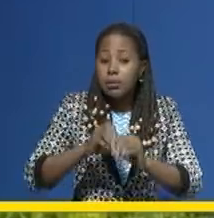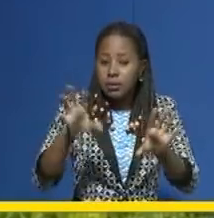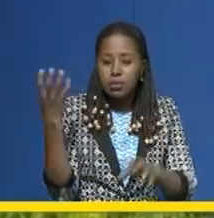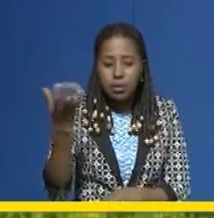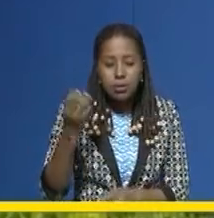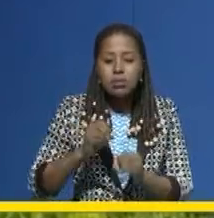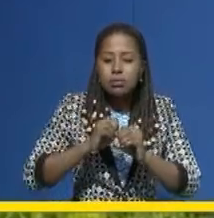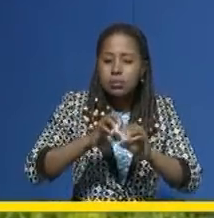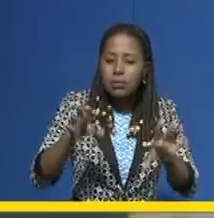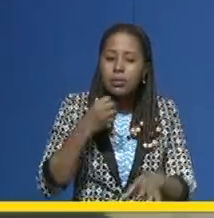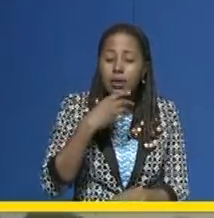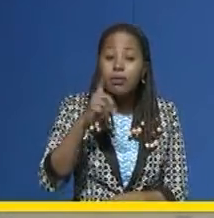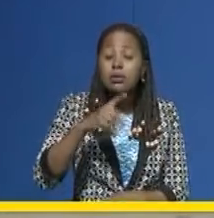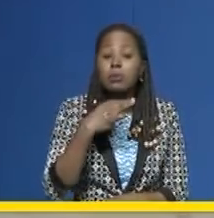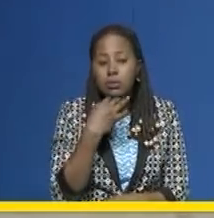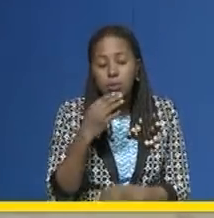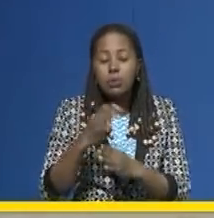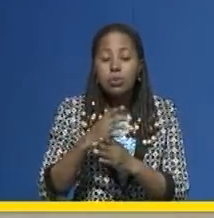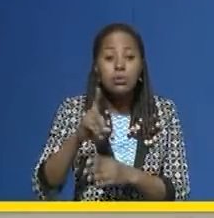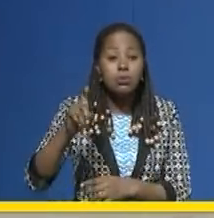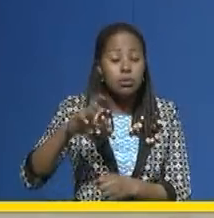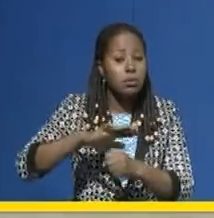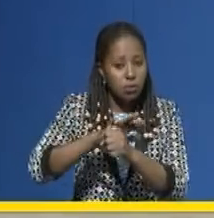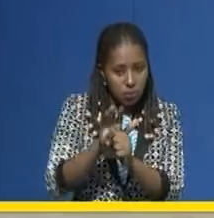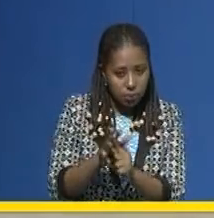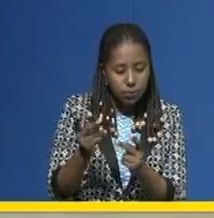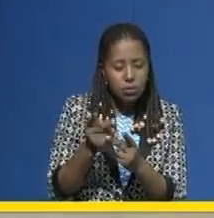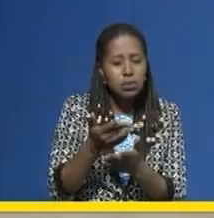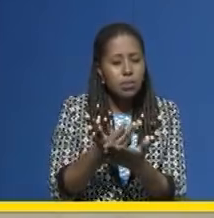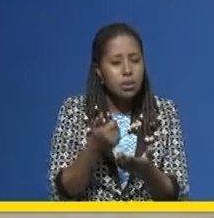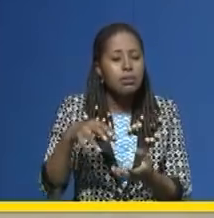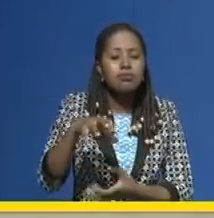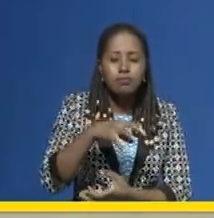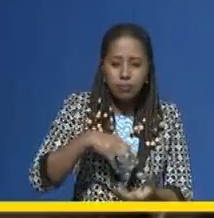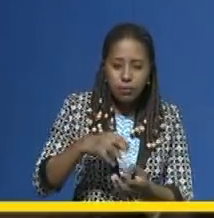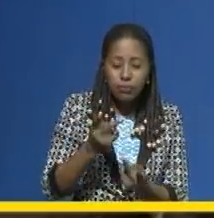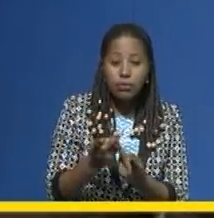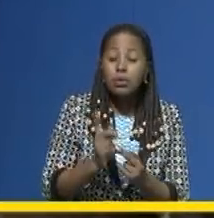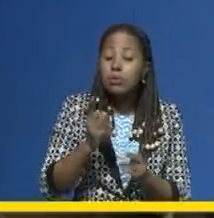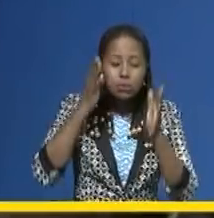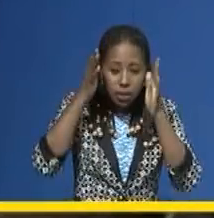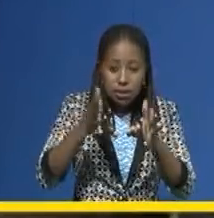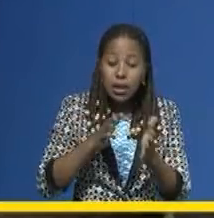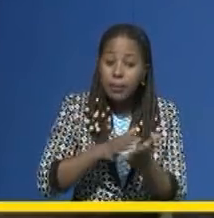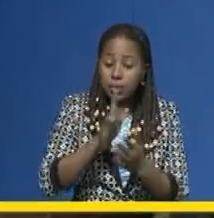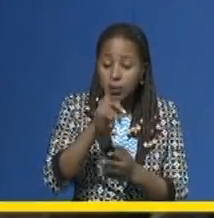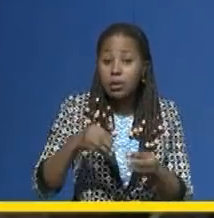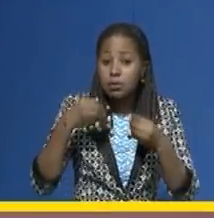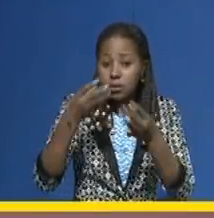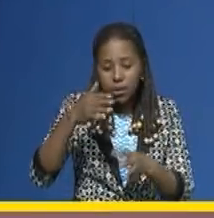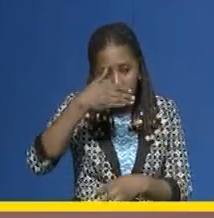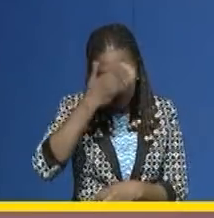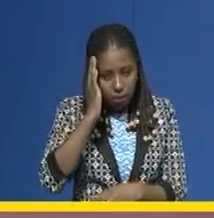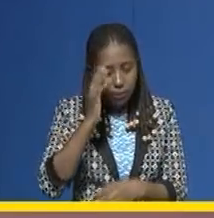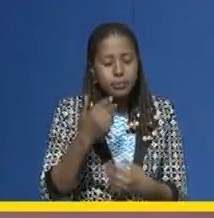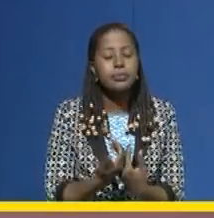kusambaza taarifa za upotoshaji juu ya virusi vya corona na kusababisha taharuki na kutozingatiwa kwa maelekezo yanayotolewa na serikali.